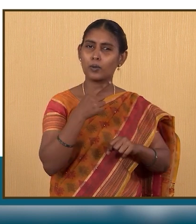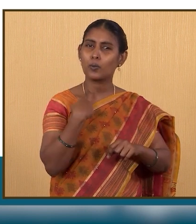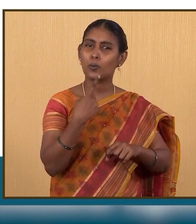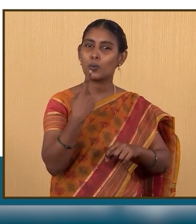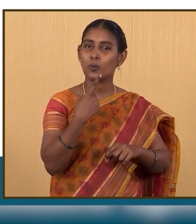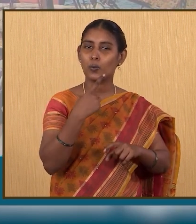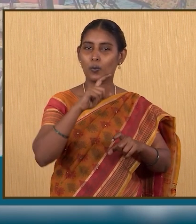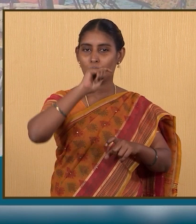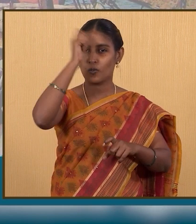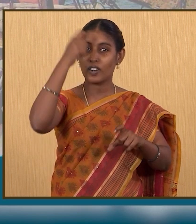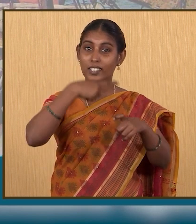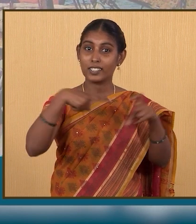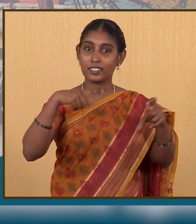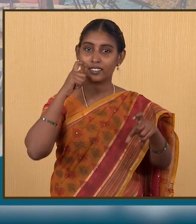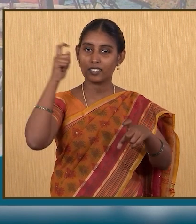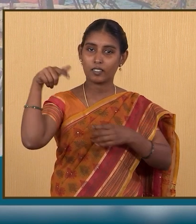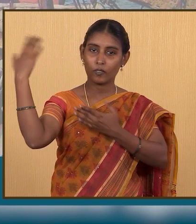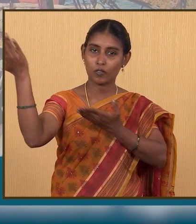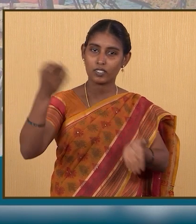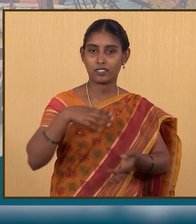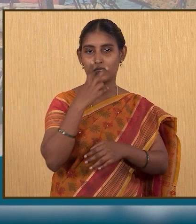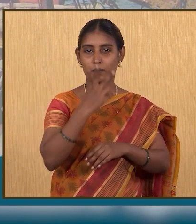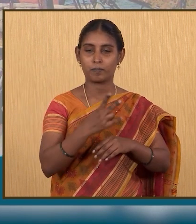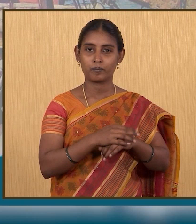டாப்பிக்கு ஆங்கிலேயர்களின் வருகை.